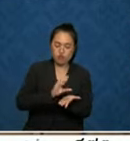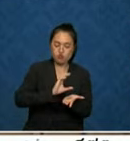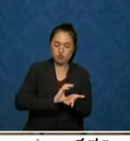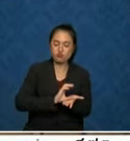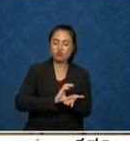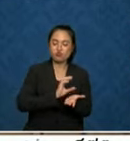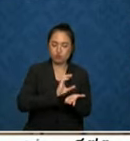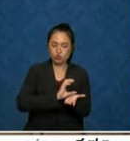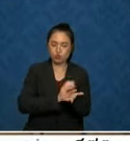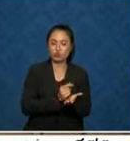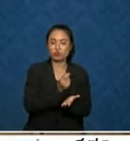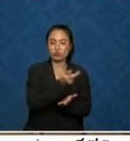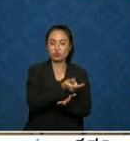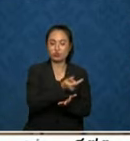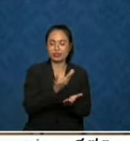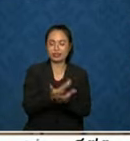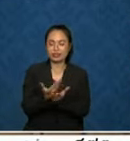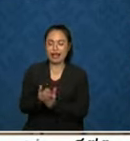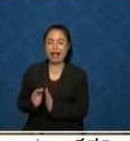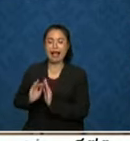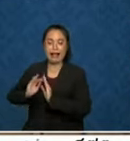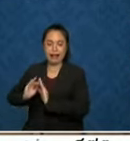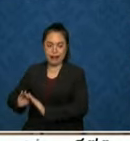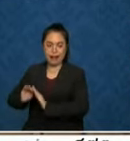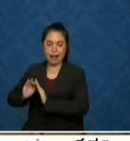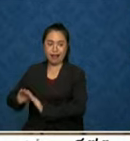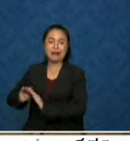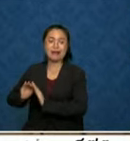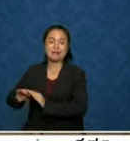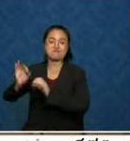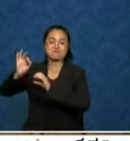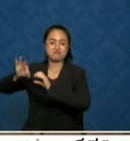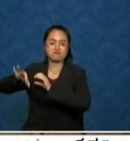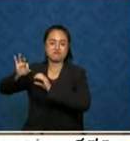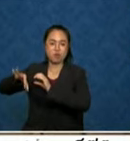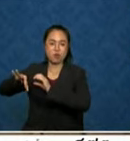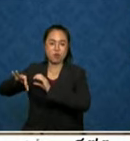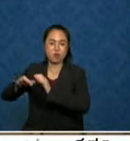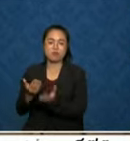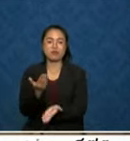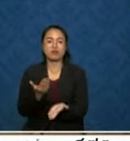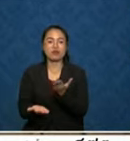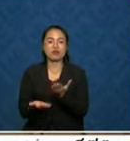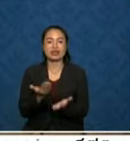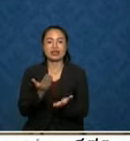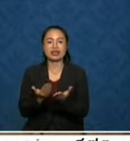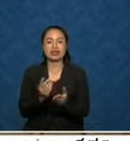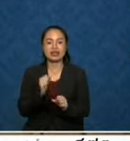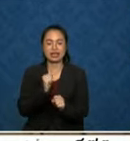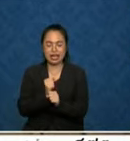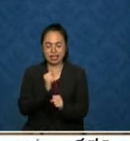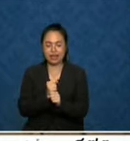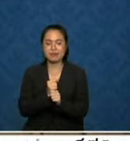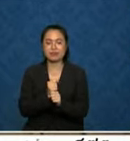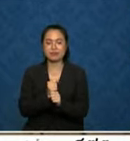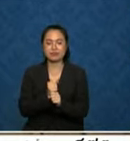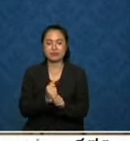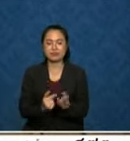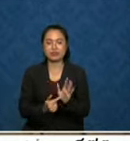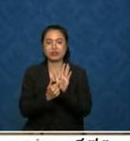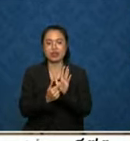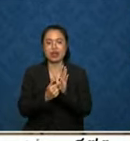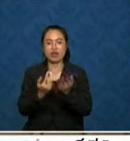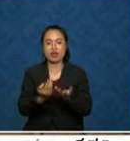คะหรืองบในการออมนะคะพวกนี้โดยมีหลักการเบื้องต้นอย่างง่ายๆในเรื่องการทำงบรายจ่ายก็คือครัว